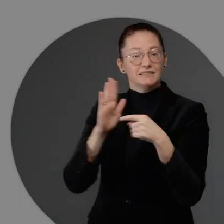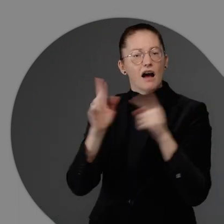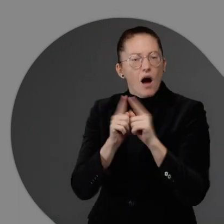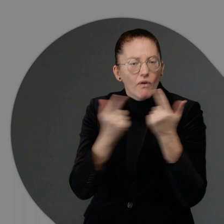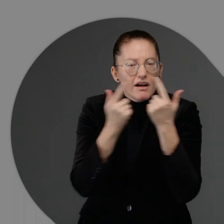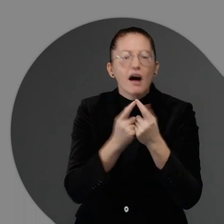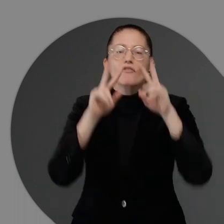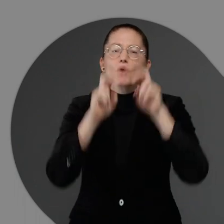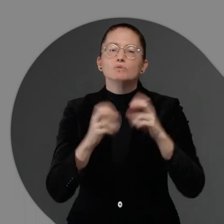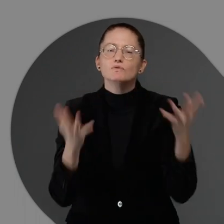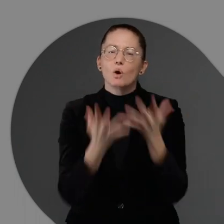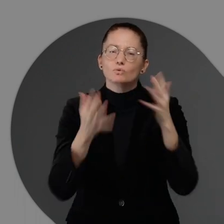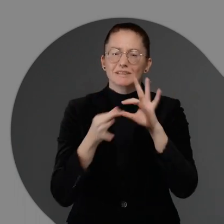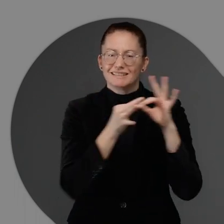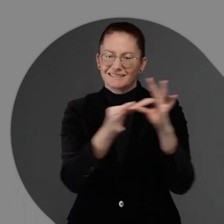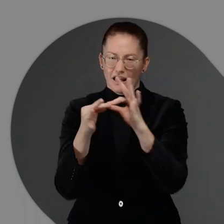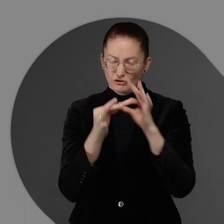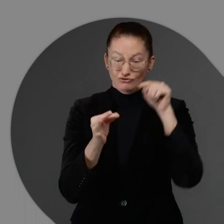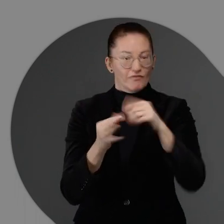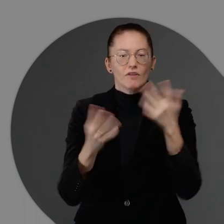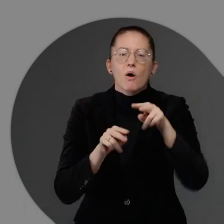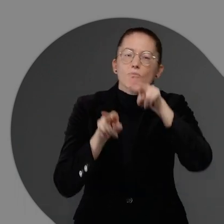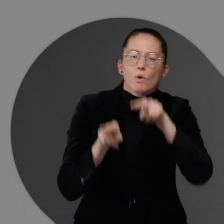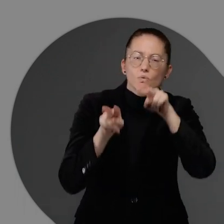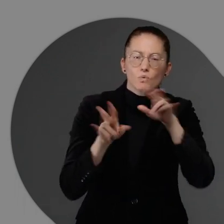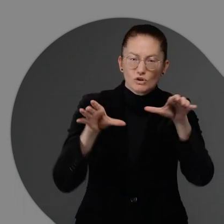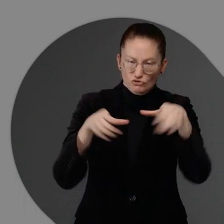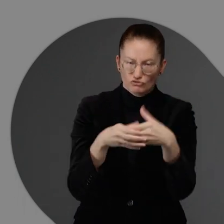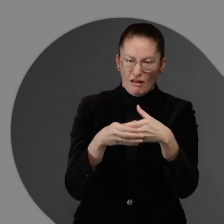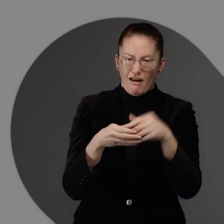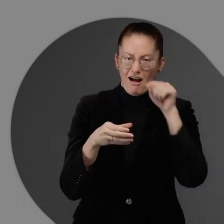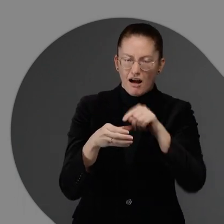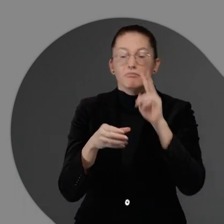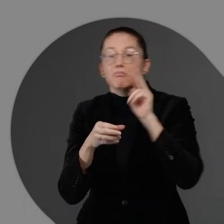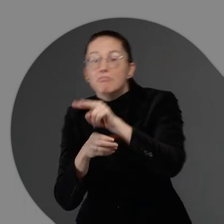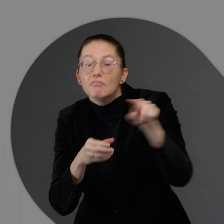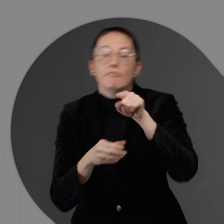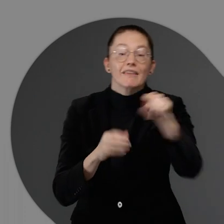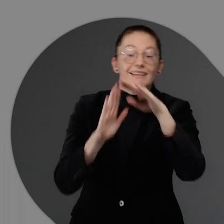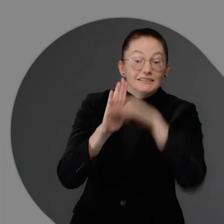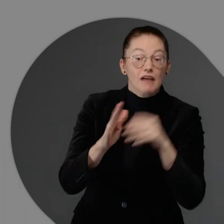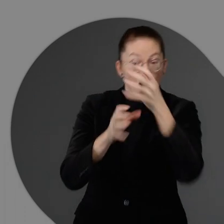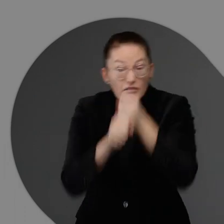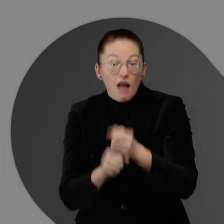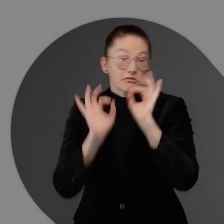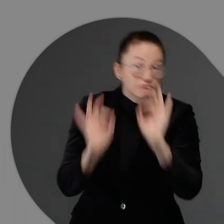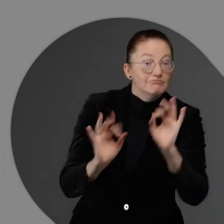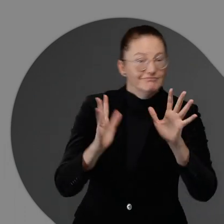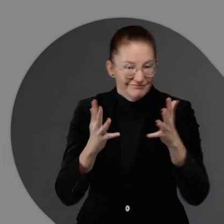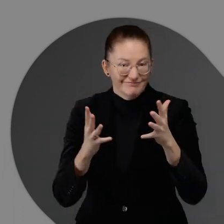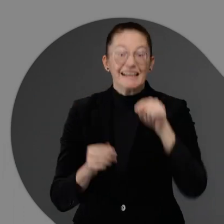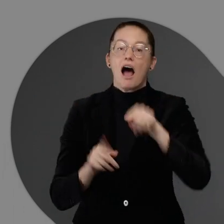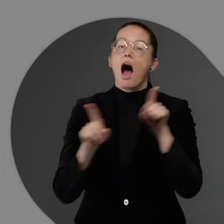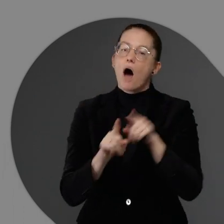die Forschungsförderungsgesellschaft, FFG, die Monitoringstelle für die Einhaltung des Webzugänglichkeitsgesetzes ist. Die